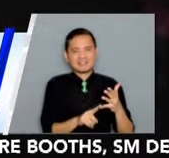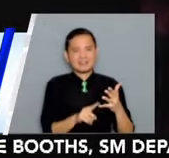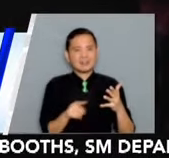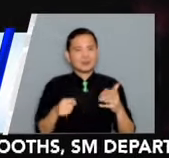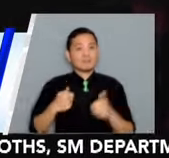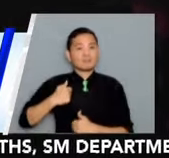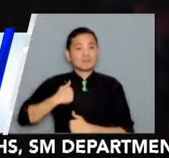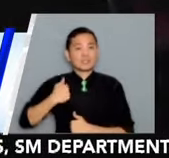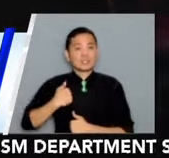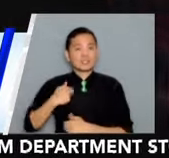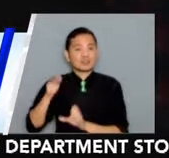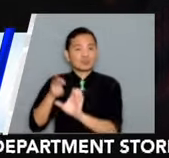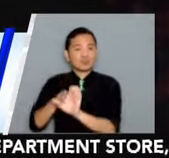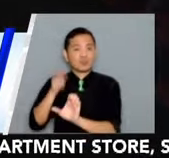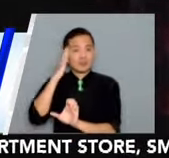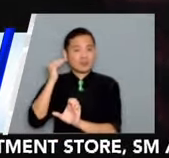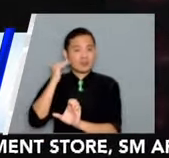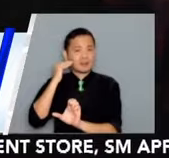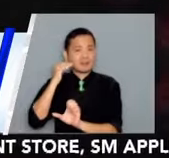Gene Juan.